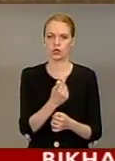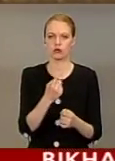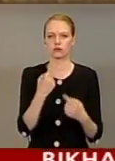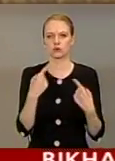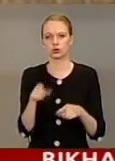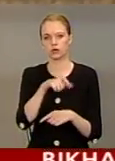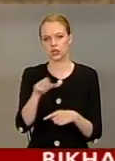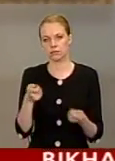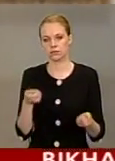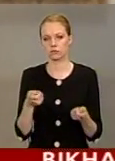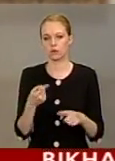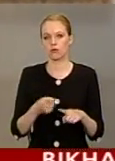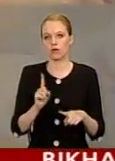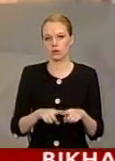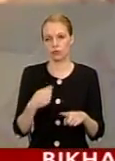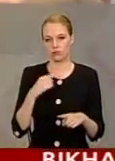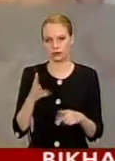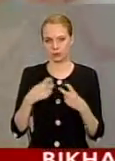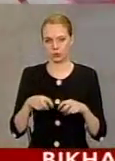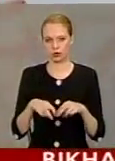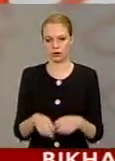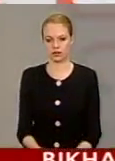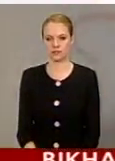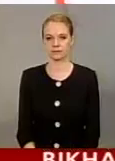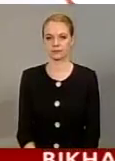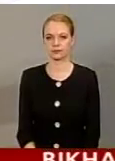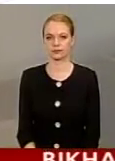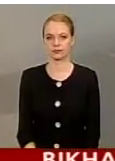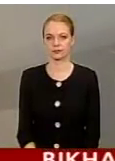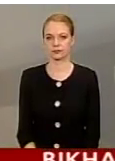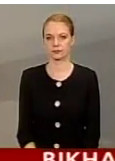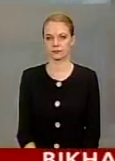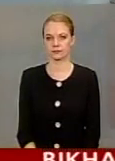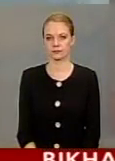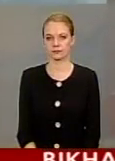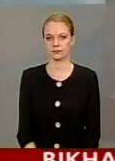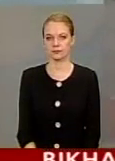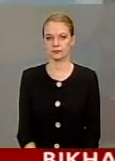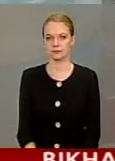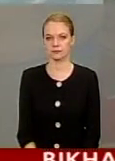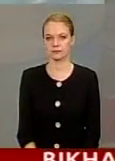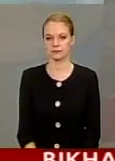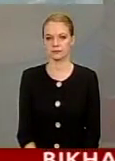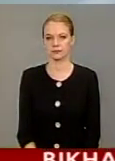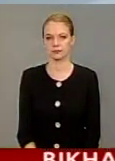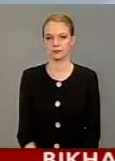другими чиновниками. Поэтому разберемся. Марія Малевська, Юлія Афанасьєва, Олександр Бринза та Євген Рипенько. Програма «Вікна» СТБ.